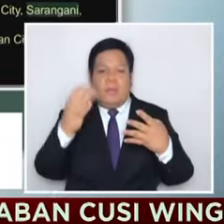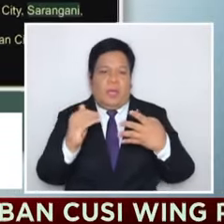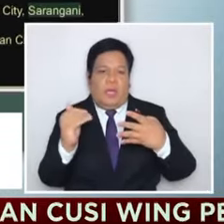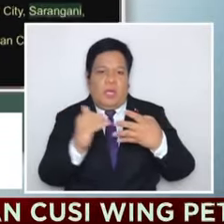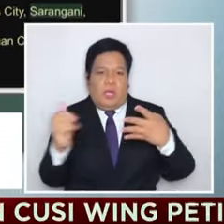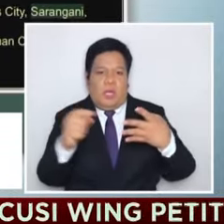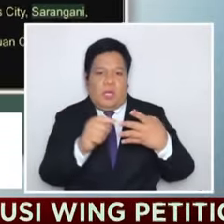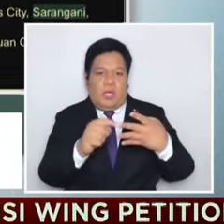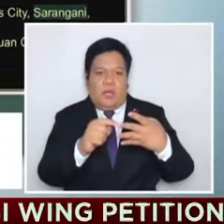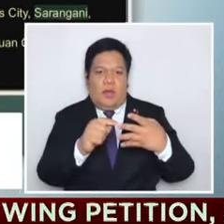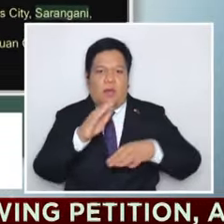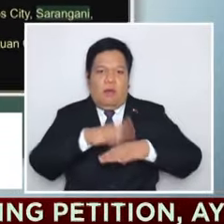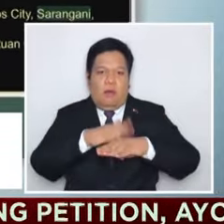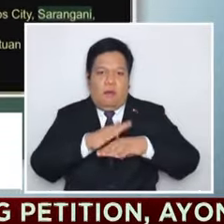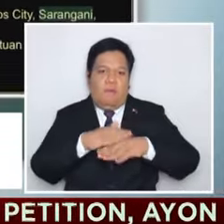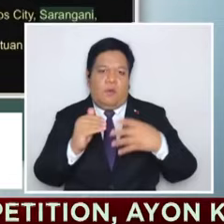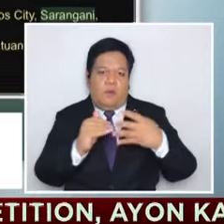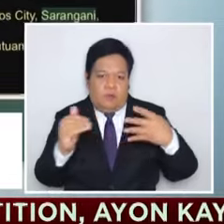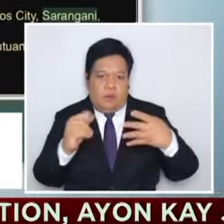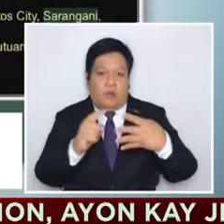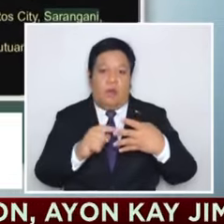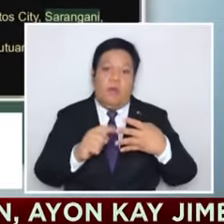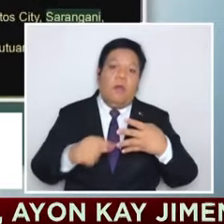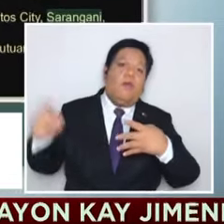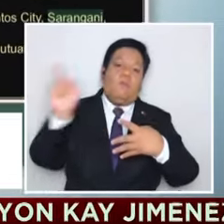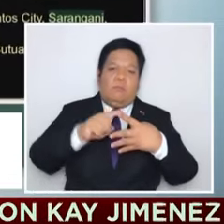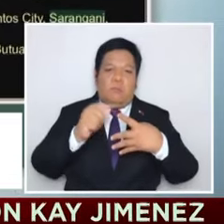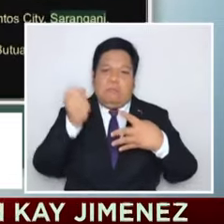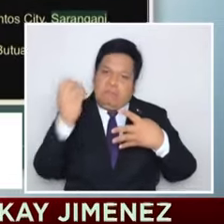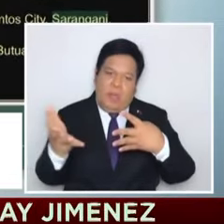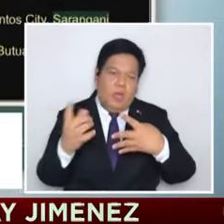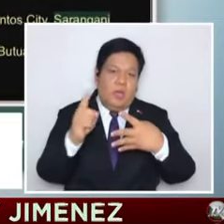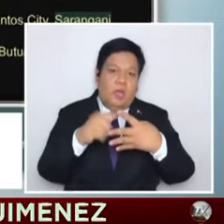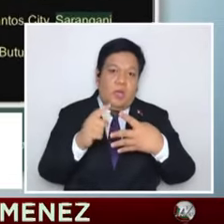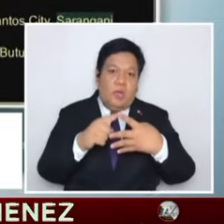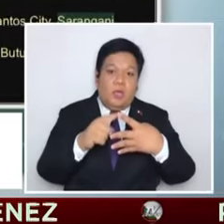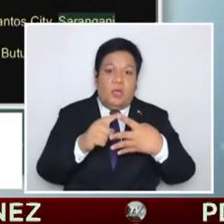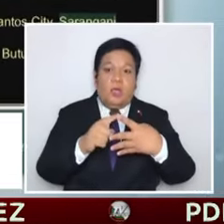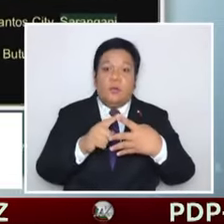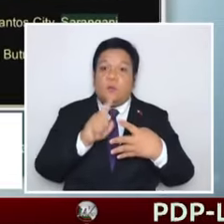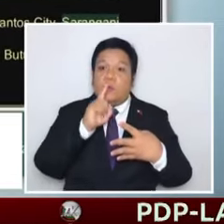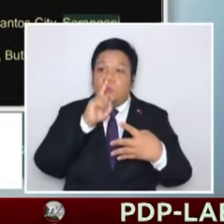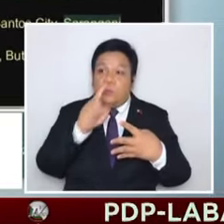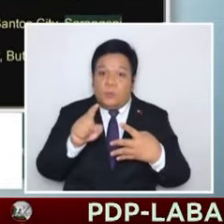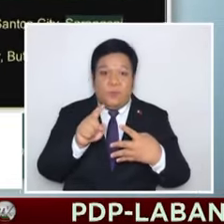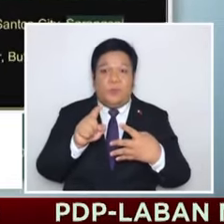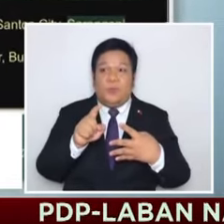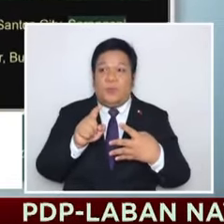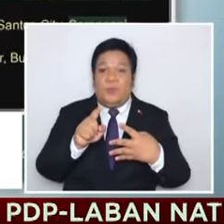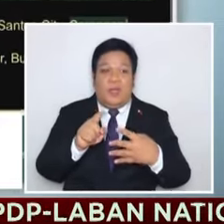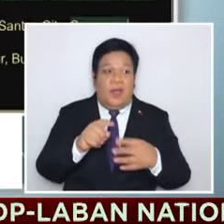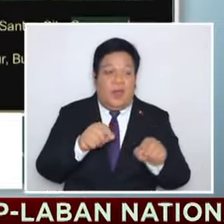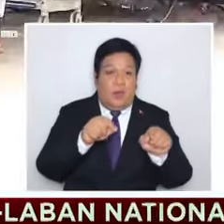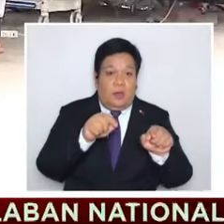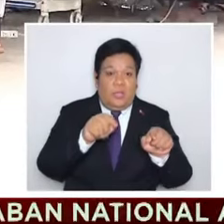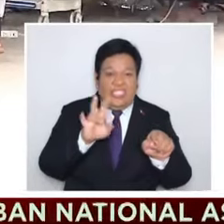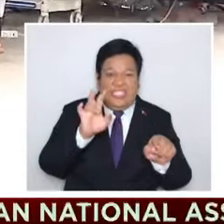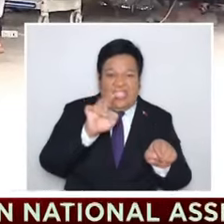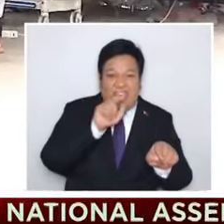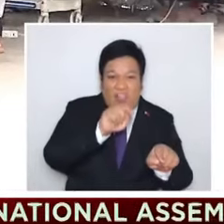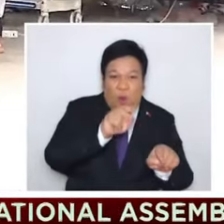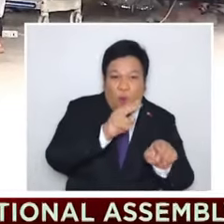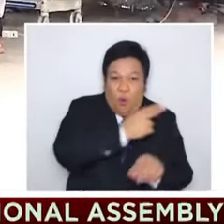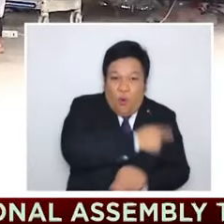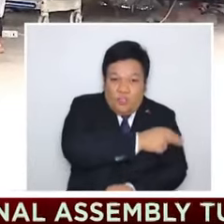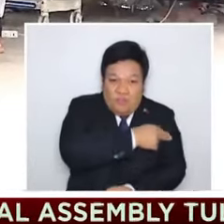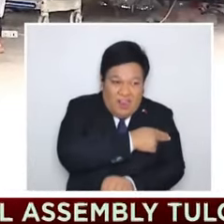ang pinakamataas na Alert Level 4, kung saan 7 sa bawat 10 kama sa ospital, okupado na.